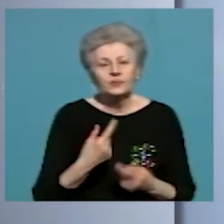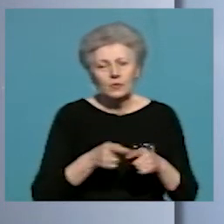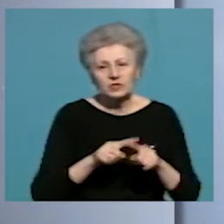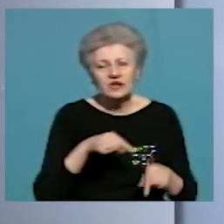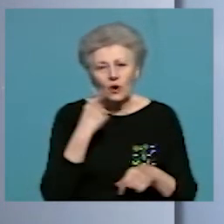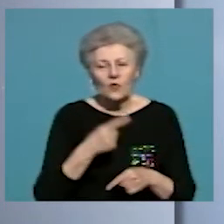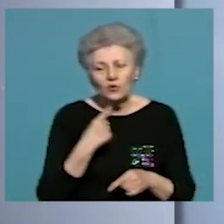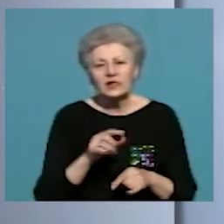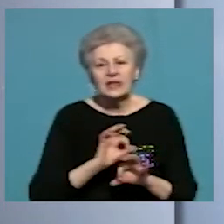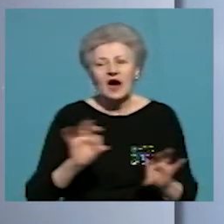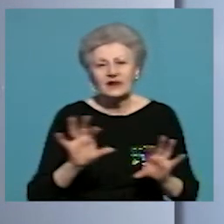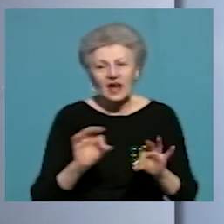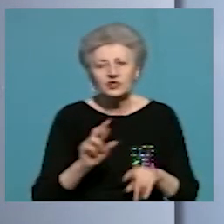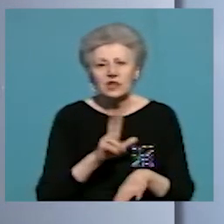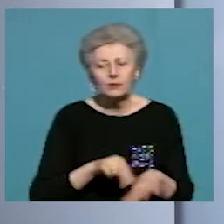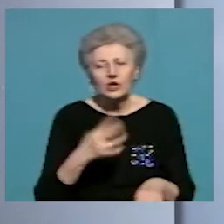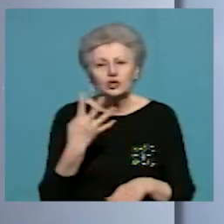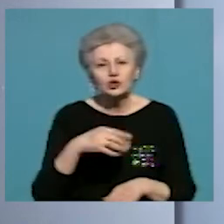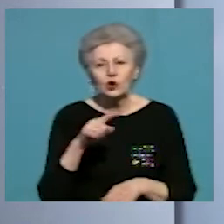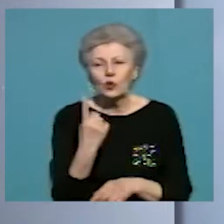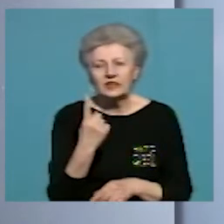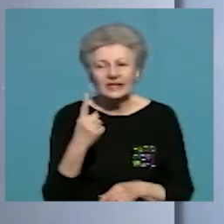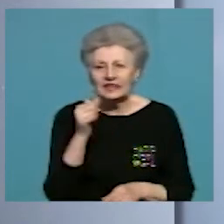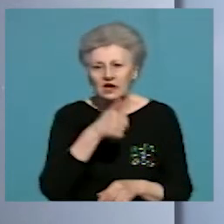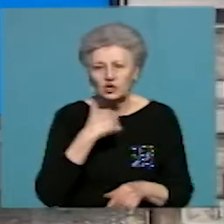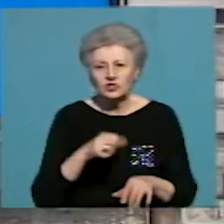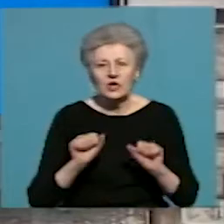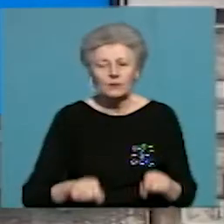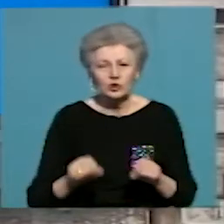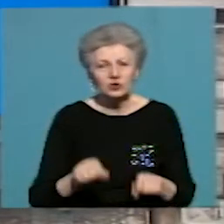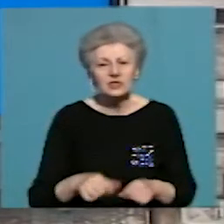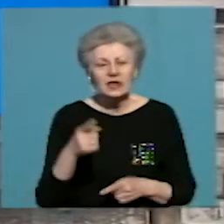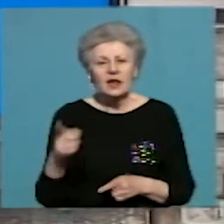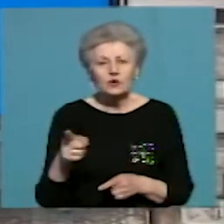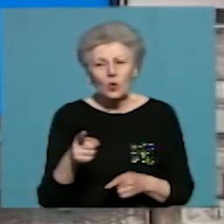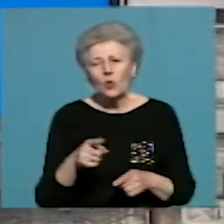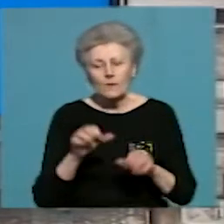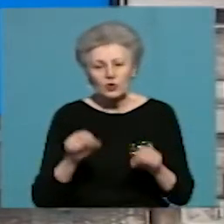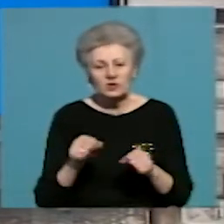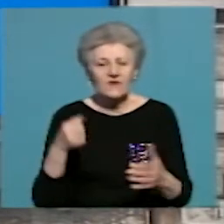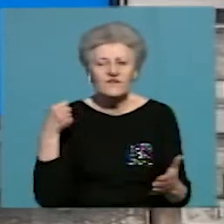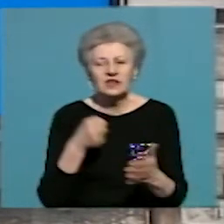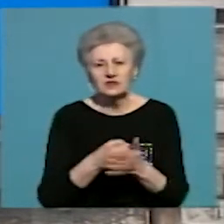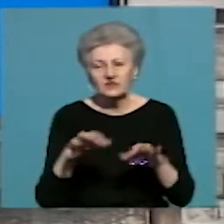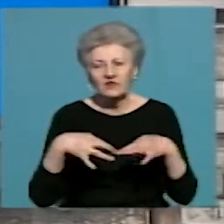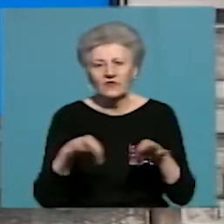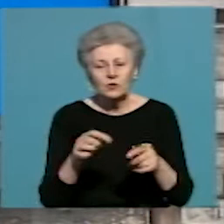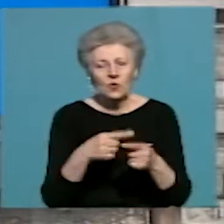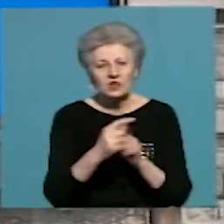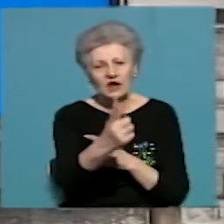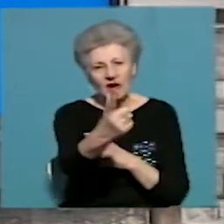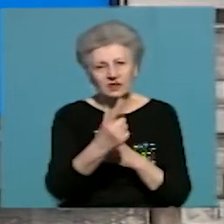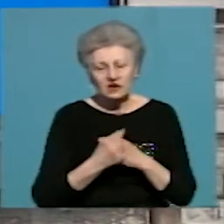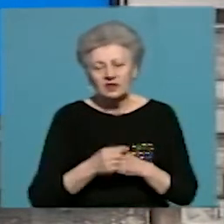області Тетяна Андрійчук. 41-річний мотоцикліст не впорався з керуванням. Його мопед врізався в автівку, яка їхала у зустрічному напрямку.